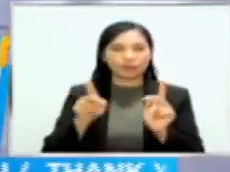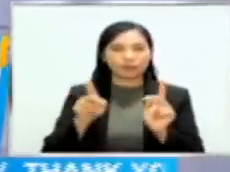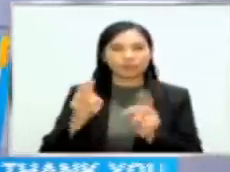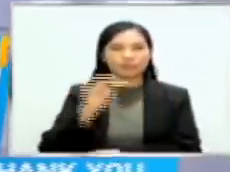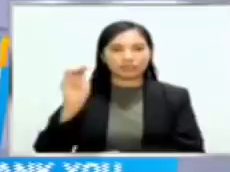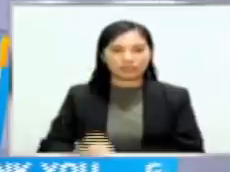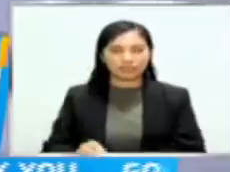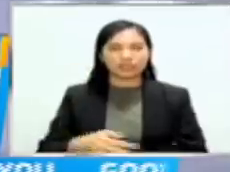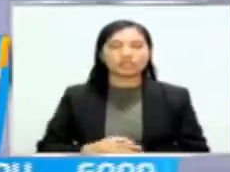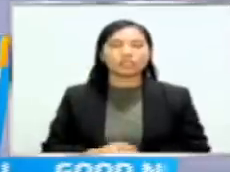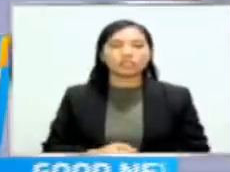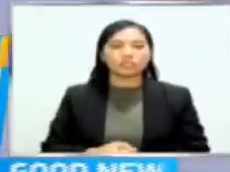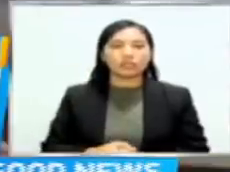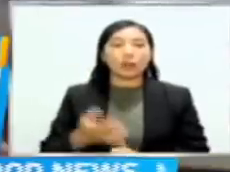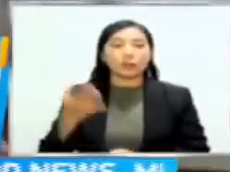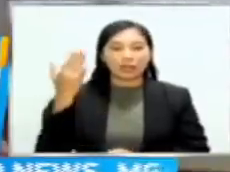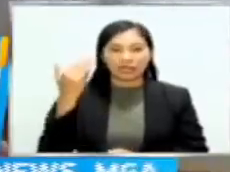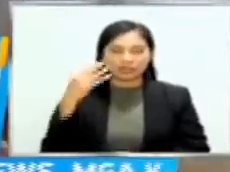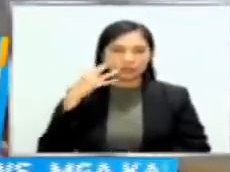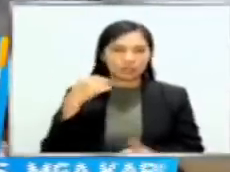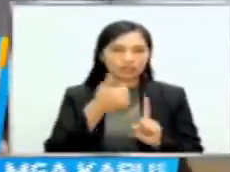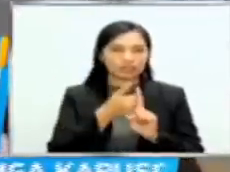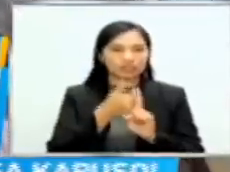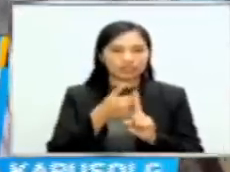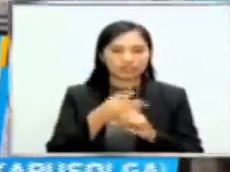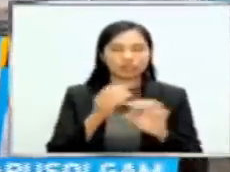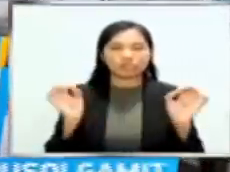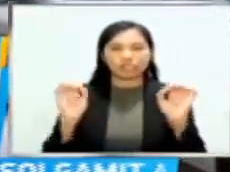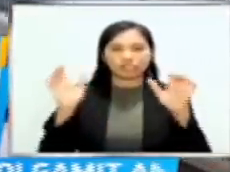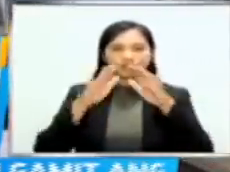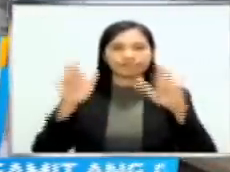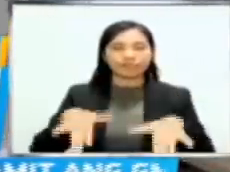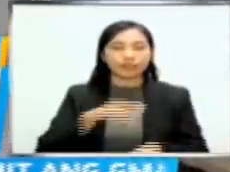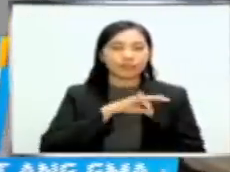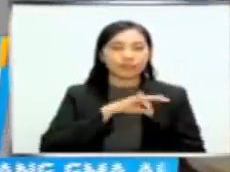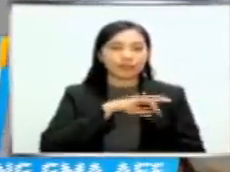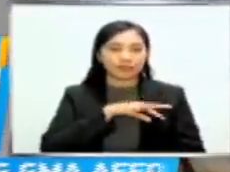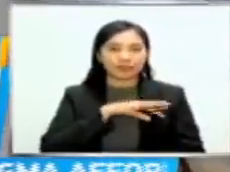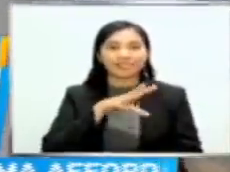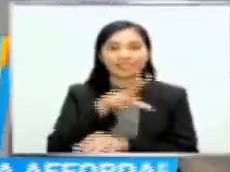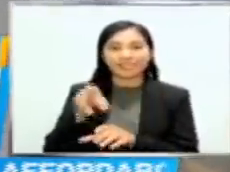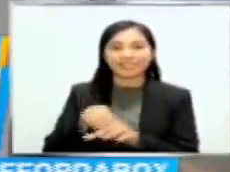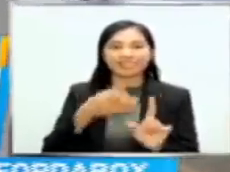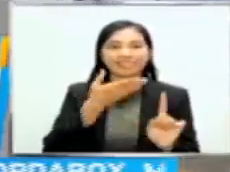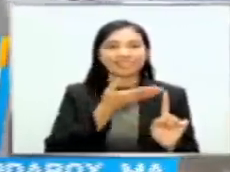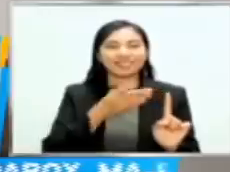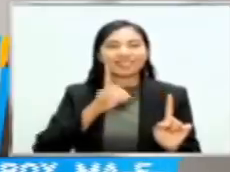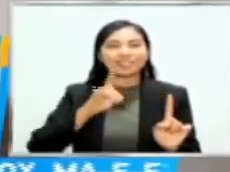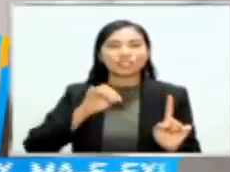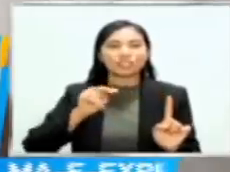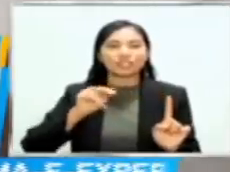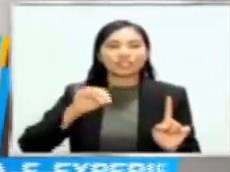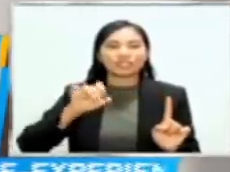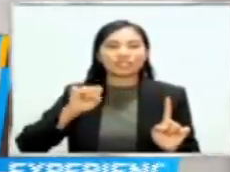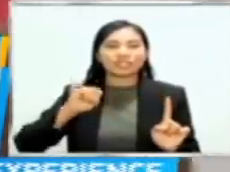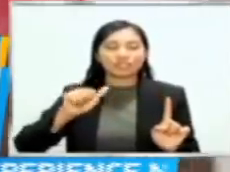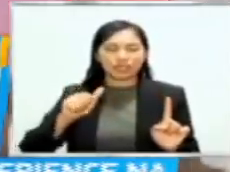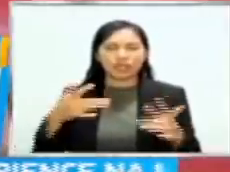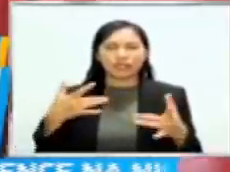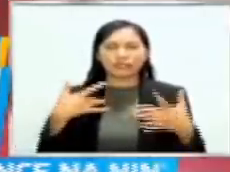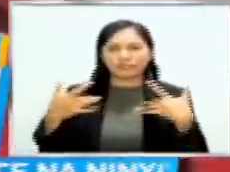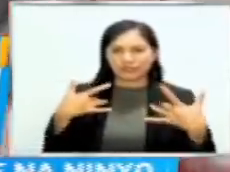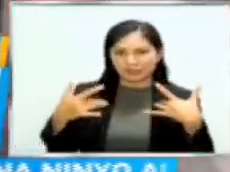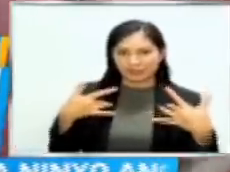naranasan niya ang mawalan ng tirahan. Isa sa mga beneficiaryo si Junicia Decena. Bagamat excited daw siya at ang dalawa niyang anak sa